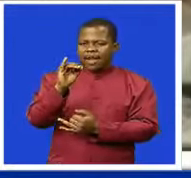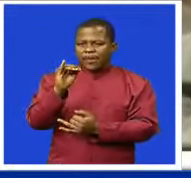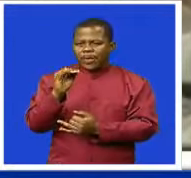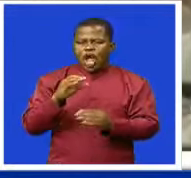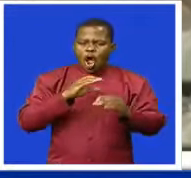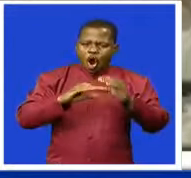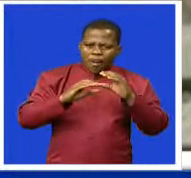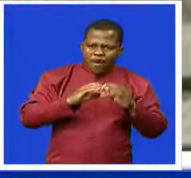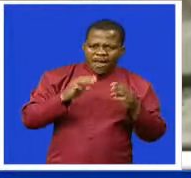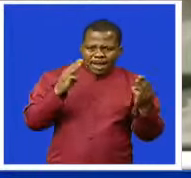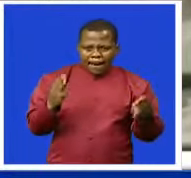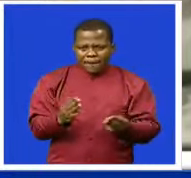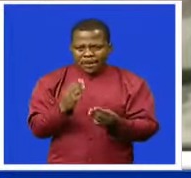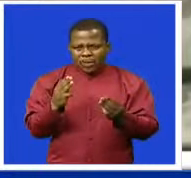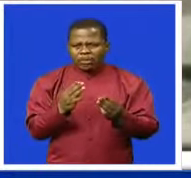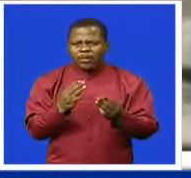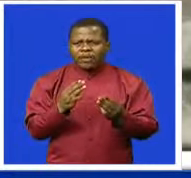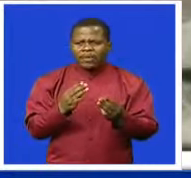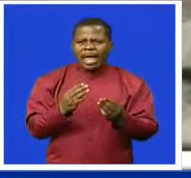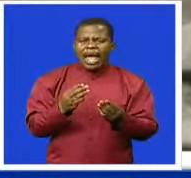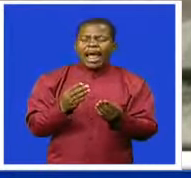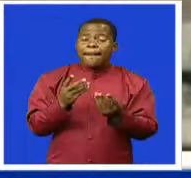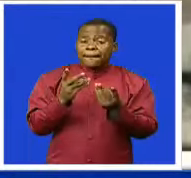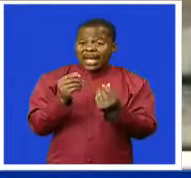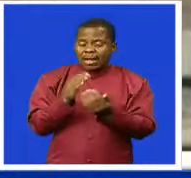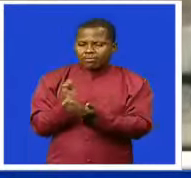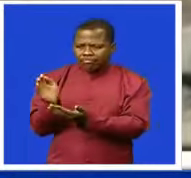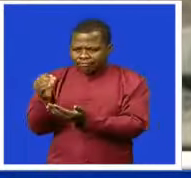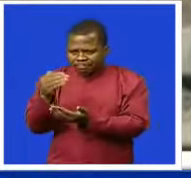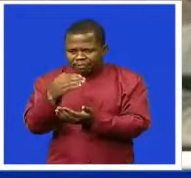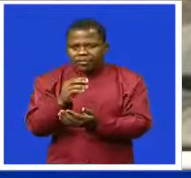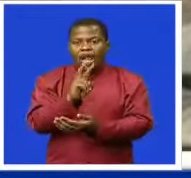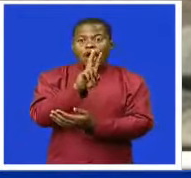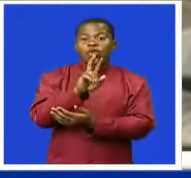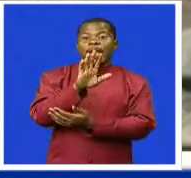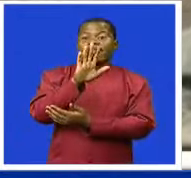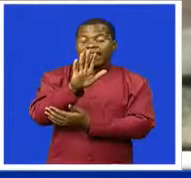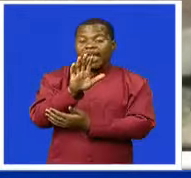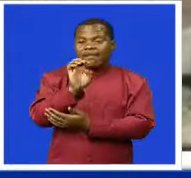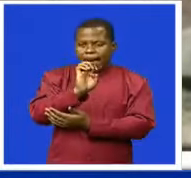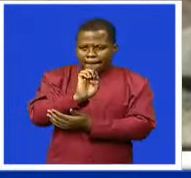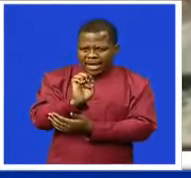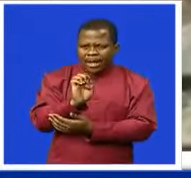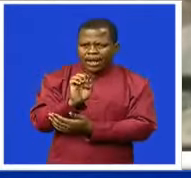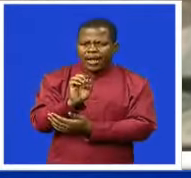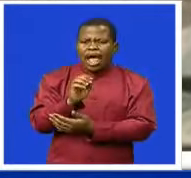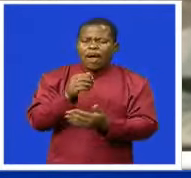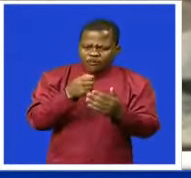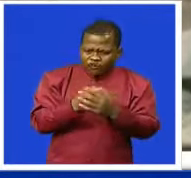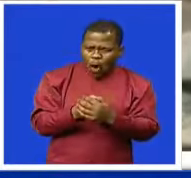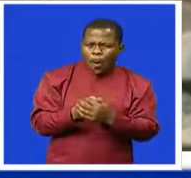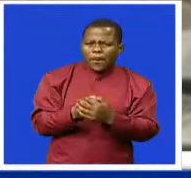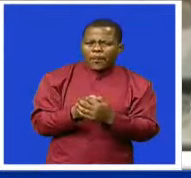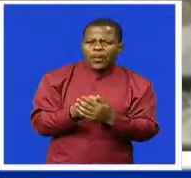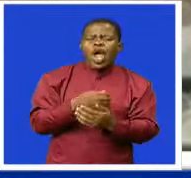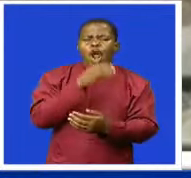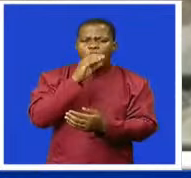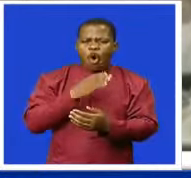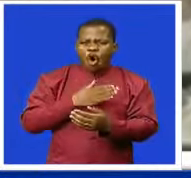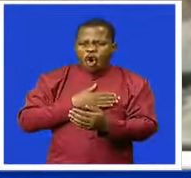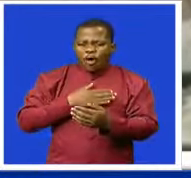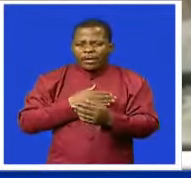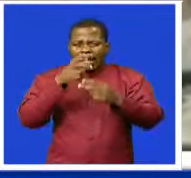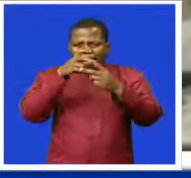25 emalangeni. Yekulungisa le mali ayisi imali yokunasa yini ukuthi silunge